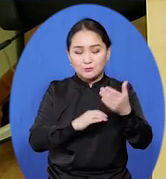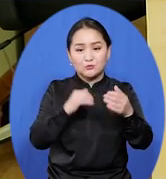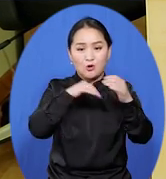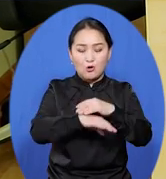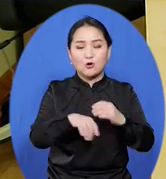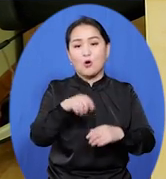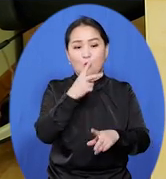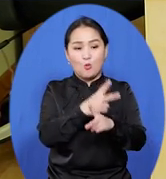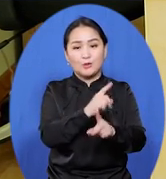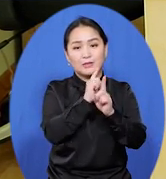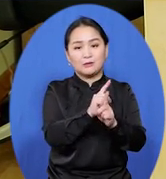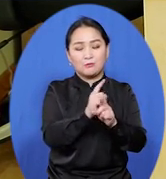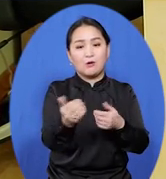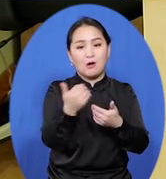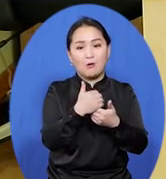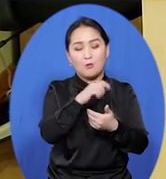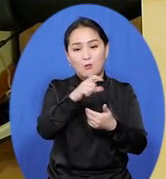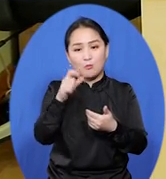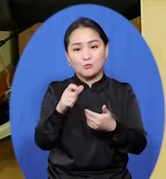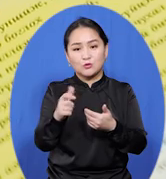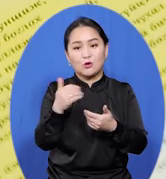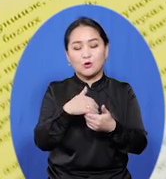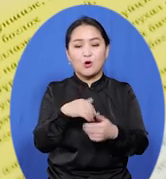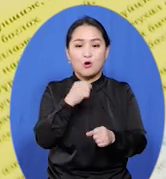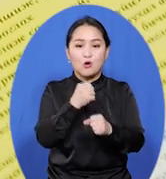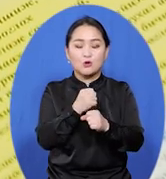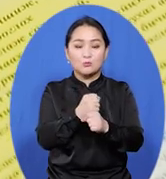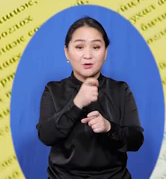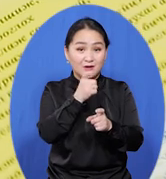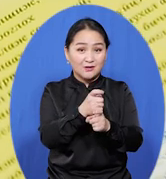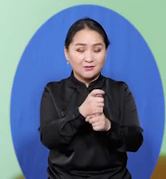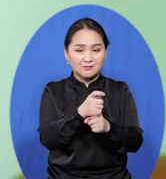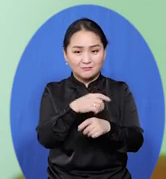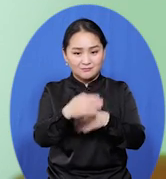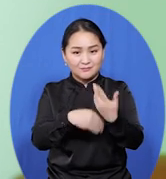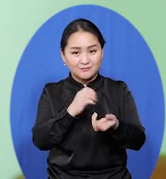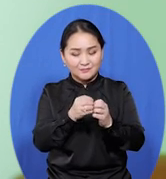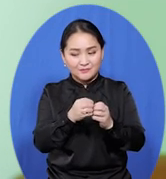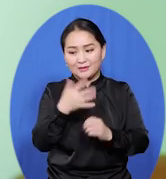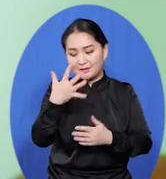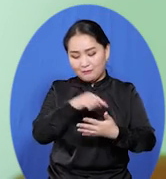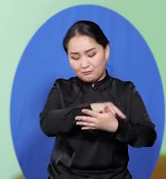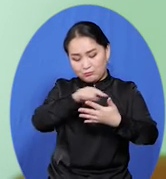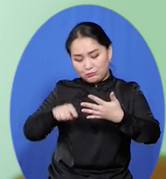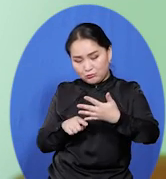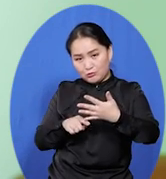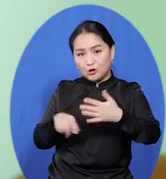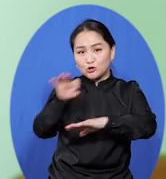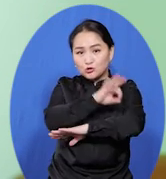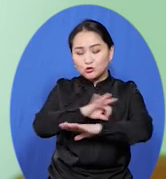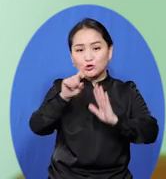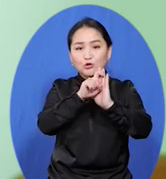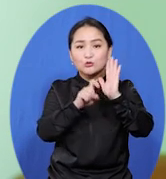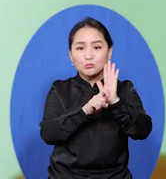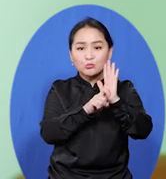оруулаад хуулийн дагуу авах ёстой хүмүүст нь олгоод ингэ явуулж байна. Мөн одоо хөдөлмөр хэтийн чиглэлээр хэрэгжүүлж байгаа таван төсөл хөтөлбөрийнхаа хүрээнд